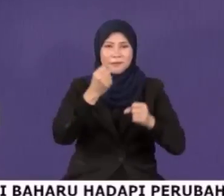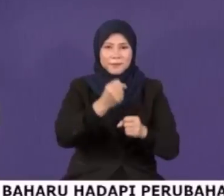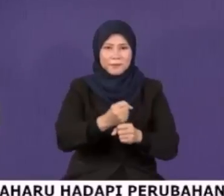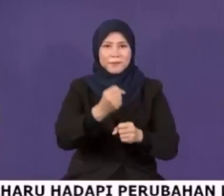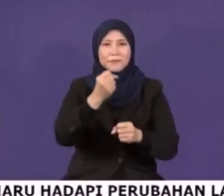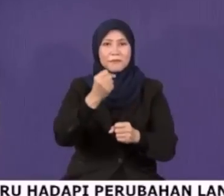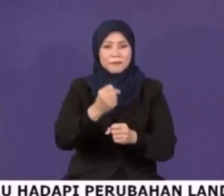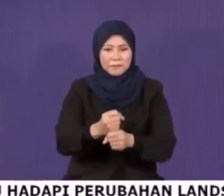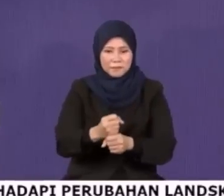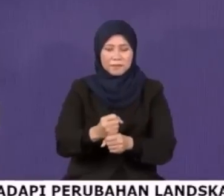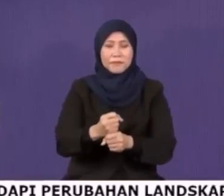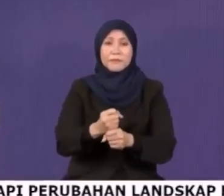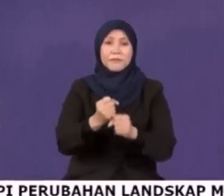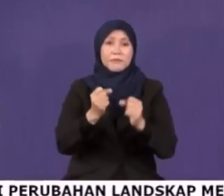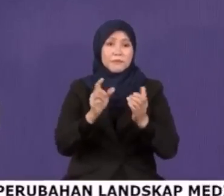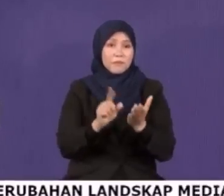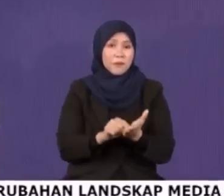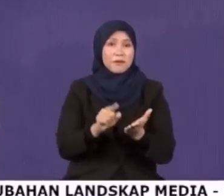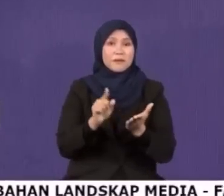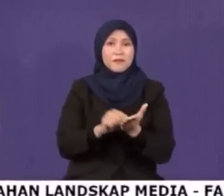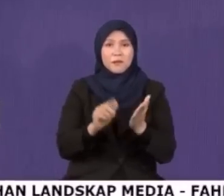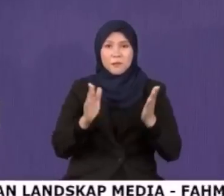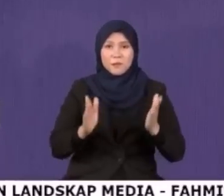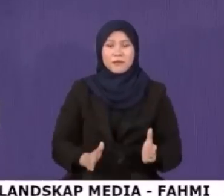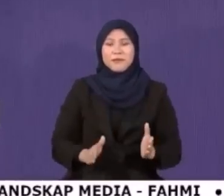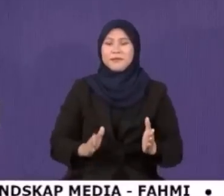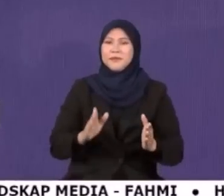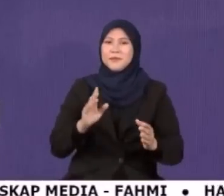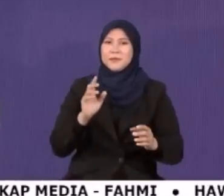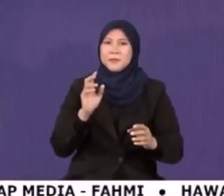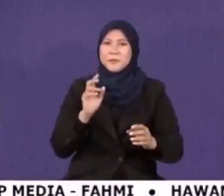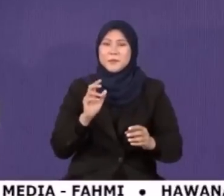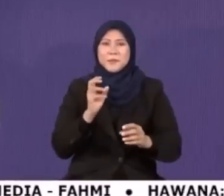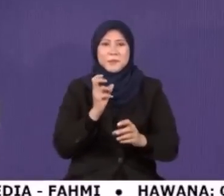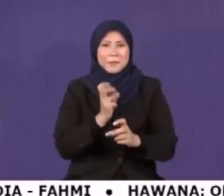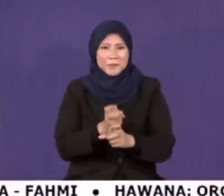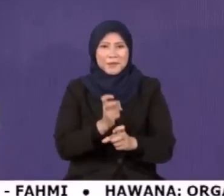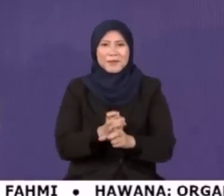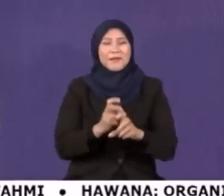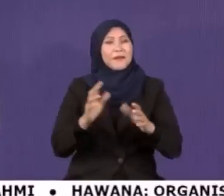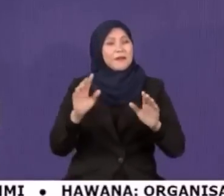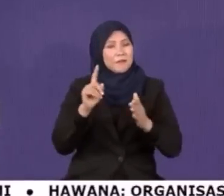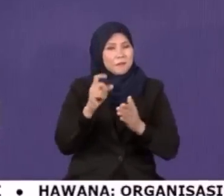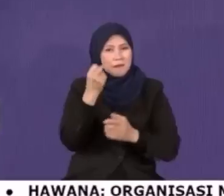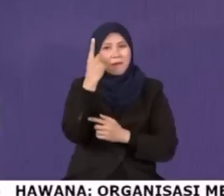yang critical dalam memaknai arti pembangunan